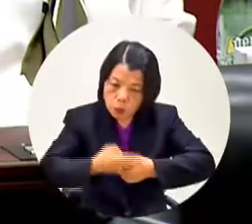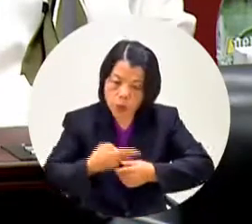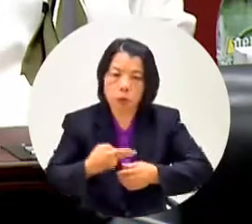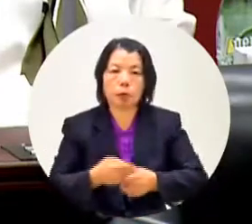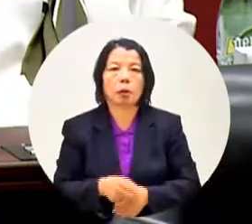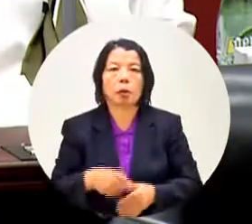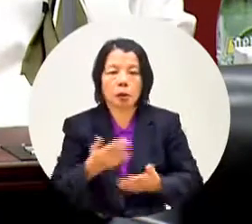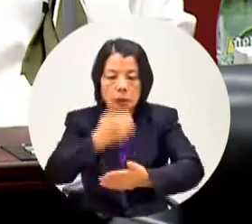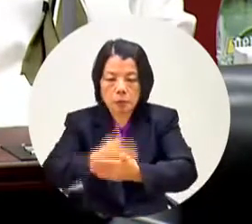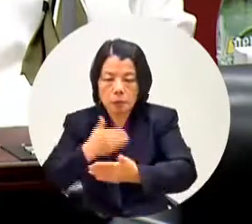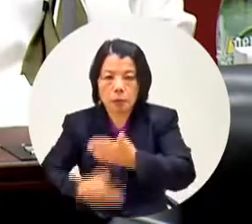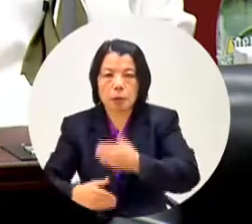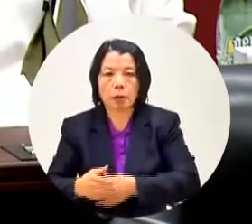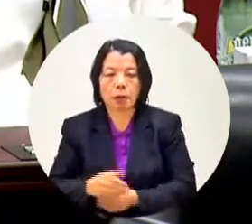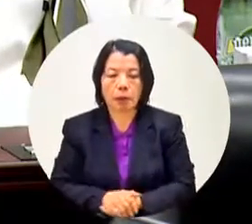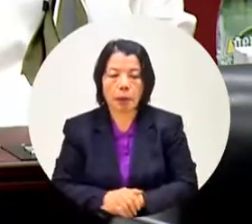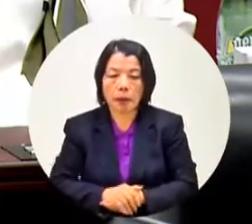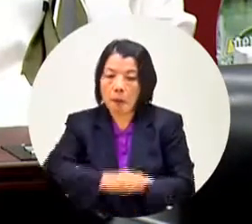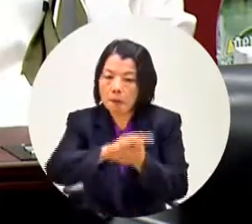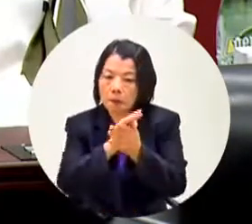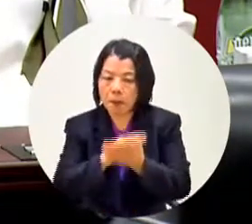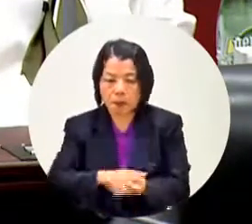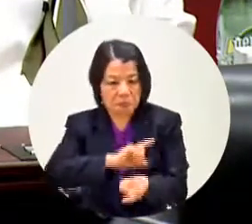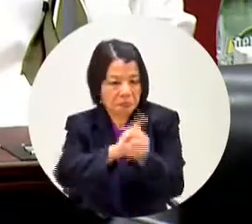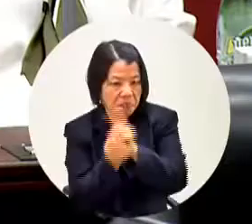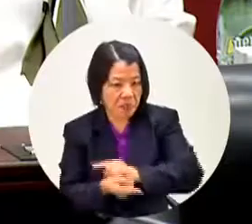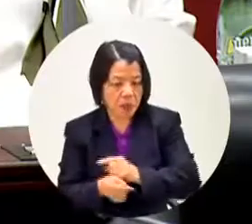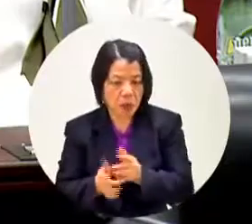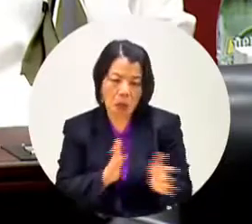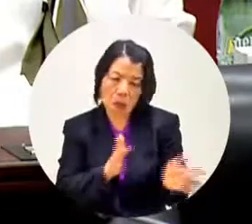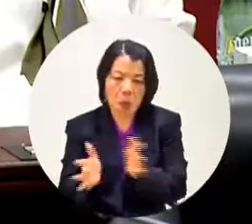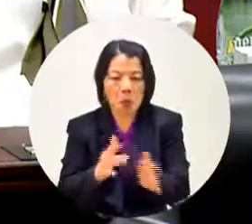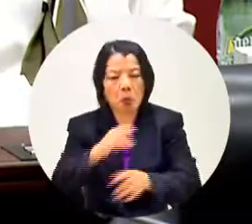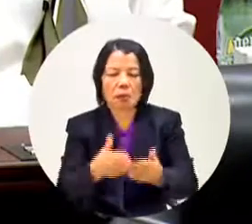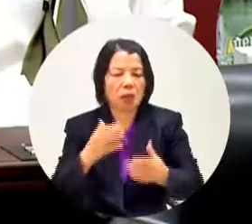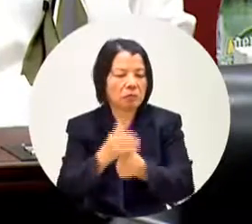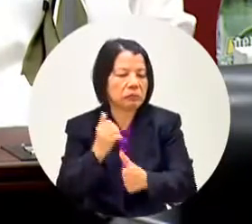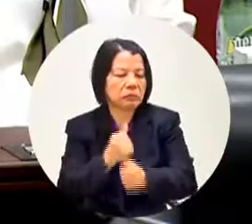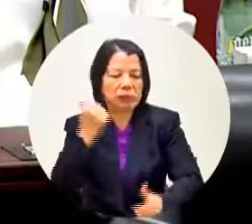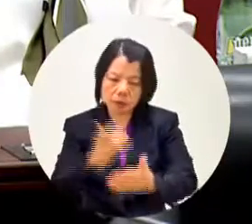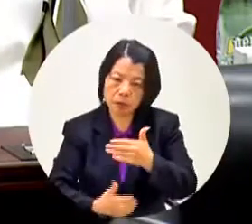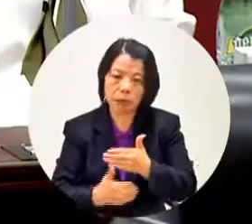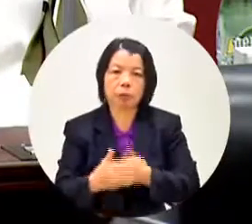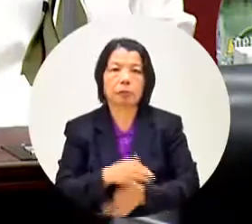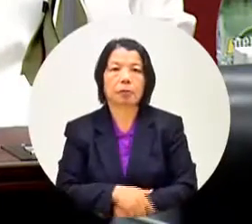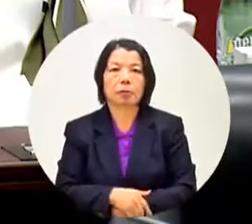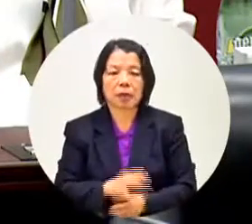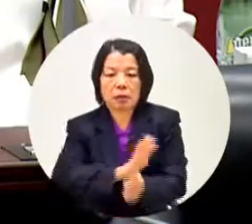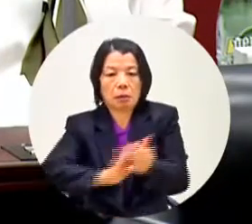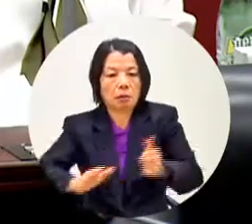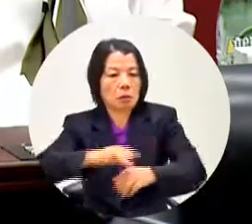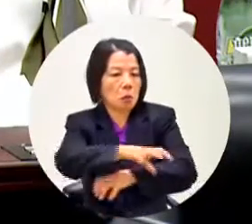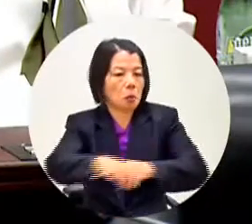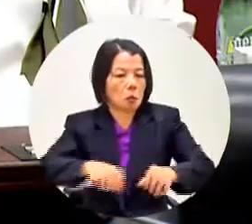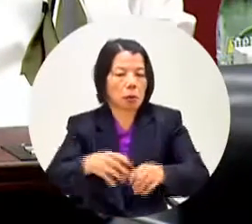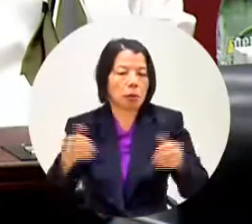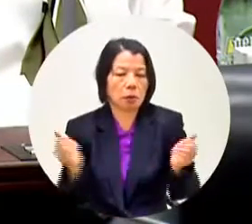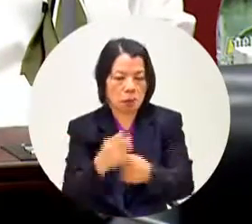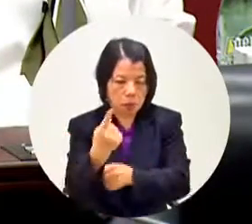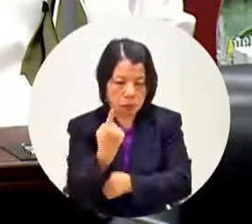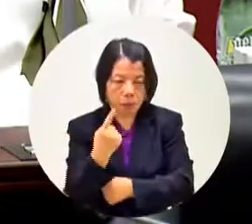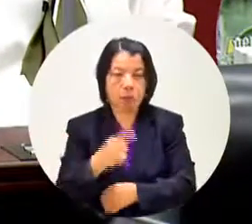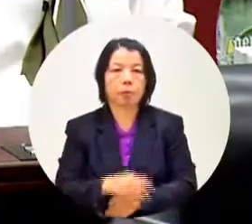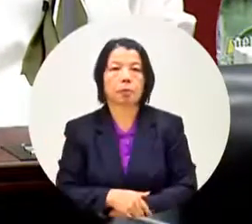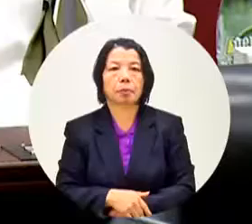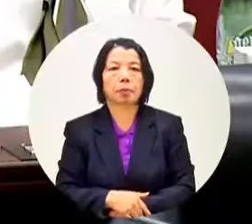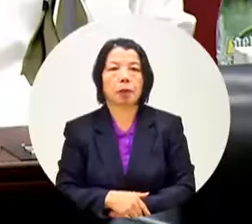狗的问题。所以本席在那一次之后就动心起念，我一定要为我们的环境、为我们的下一代好，能够